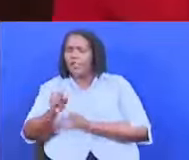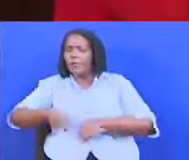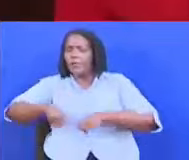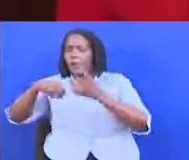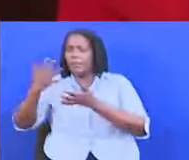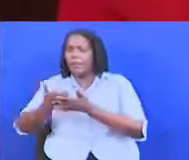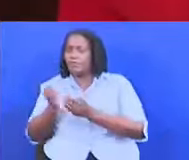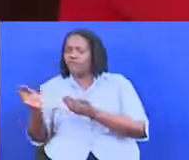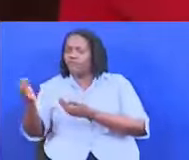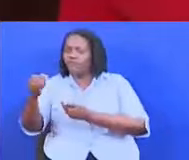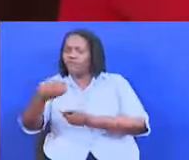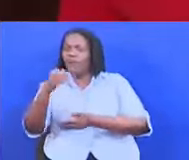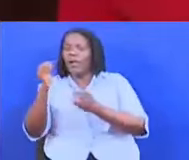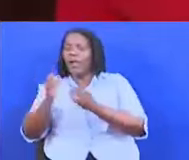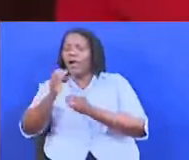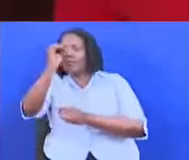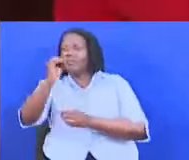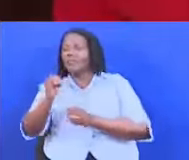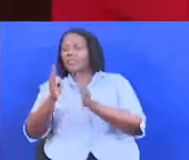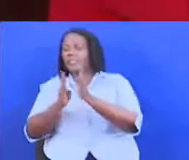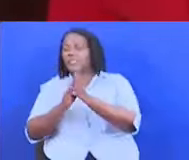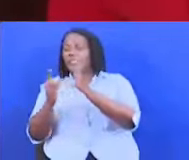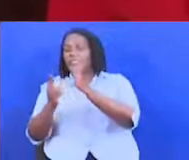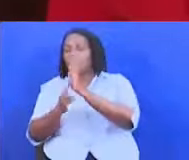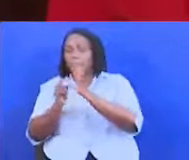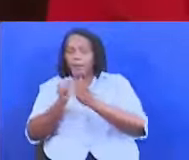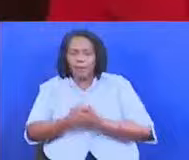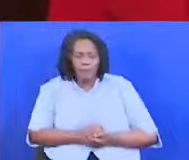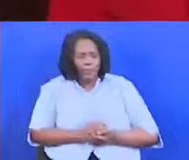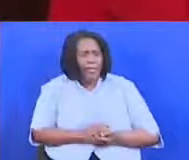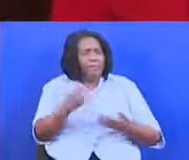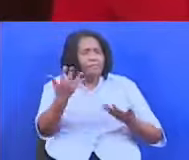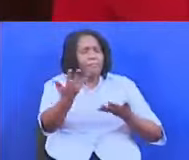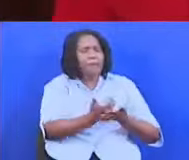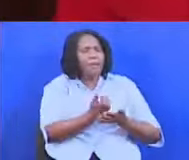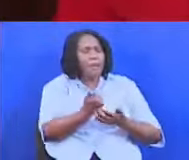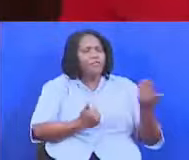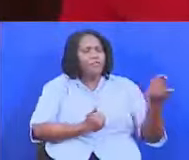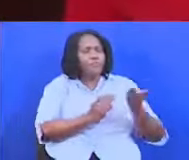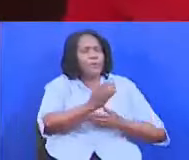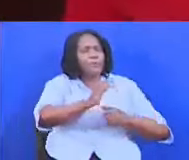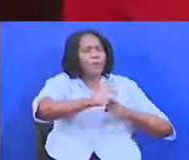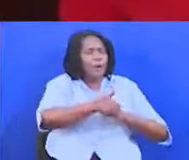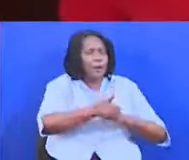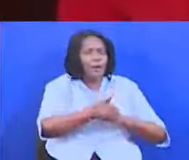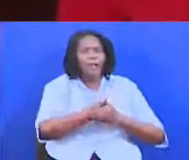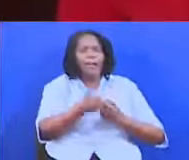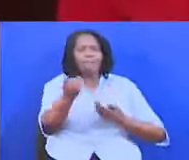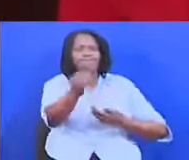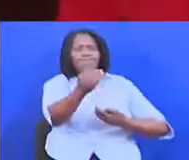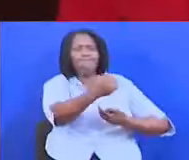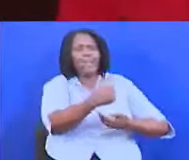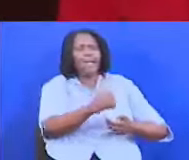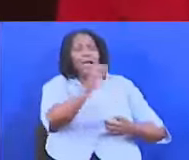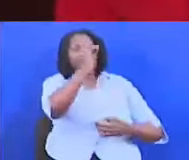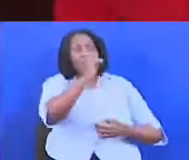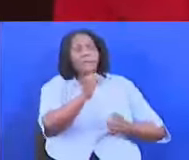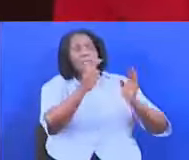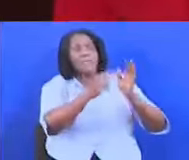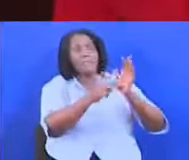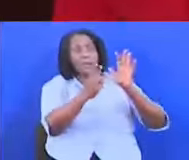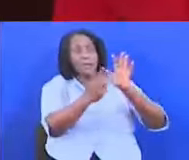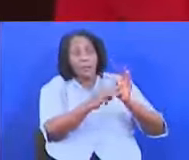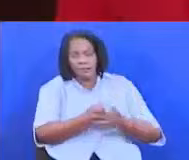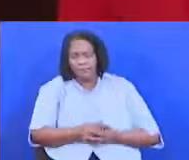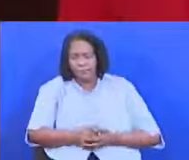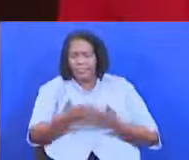kwa 97%. Mapato yanayotokana na mawakala na taasisi mbalimbali wamekusanya kwa 78%. Sasa kama